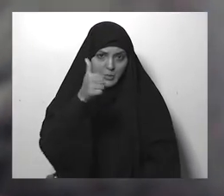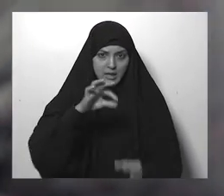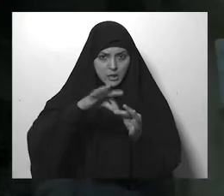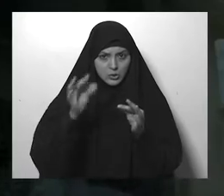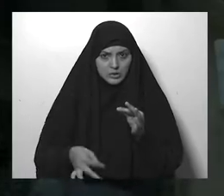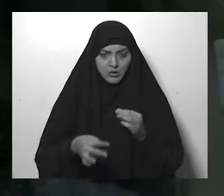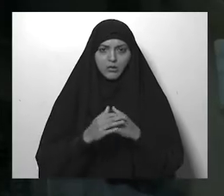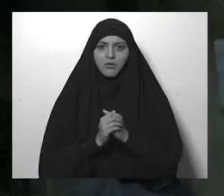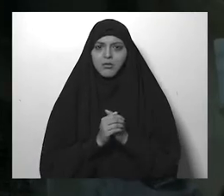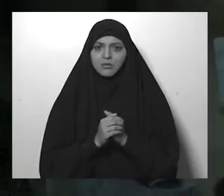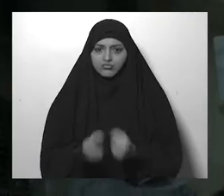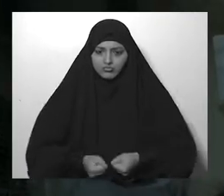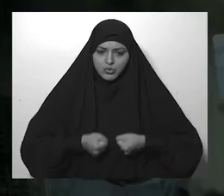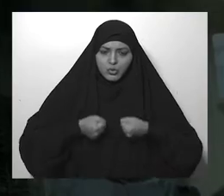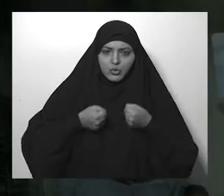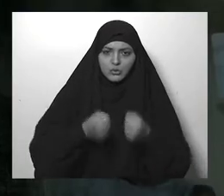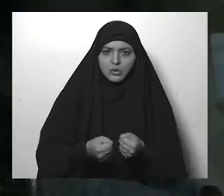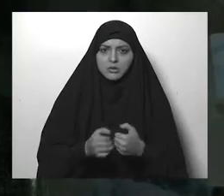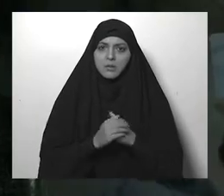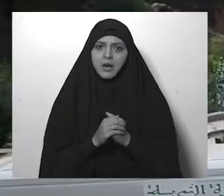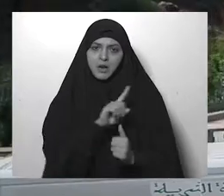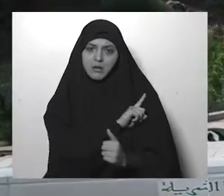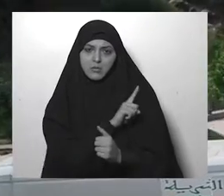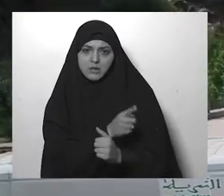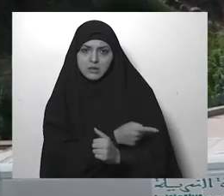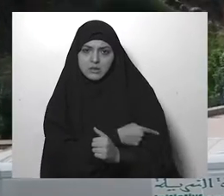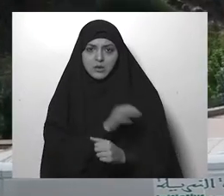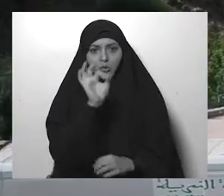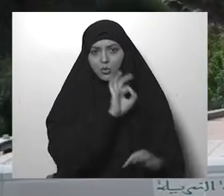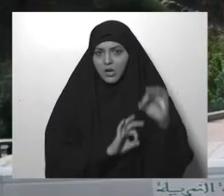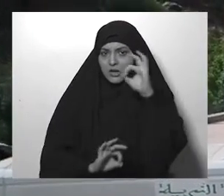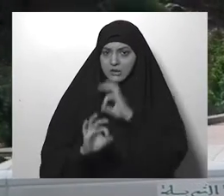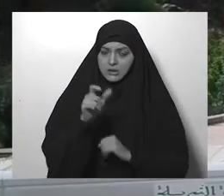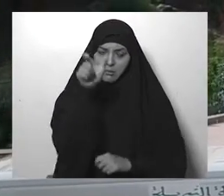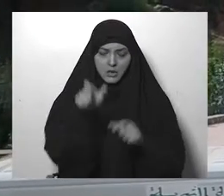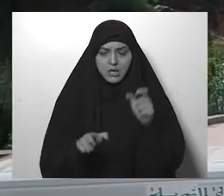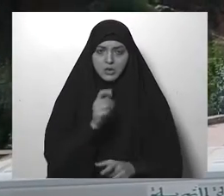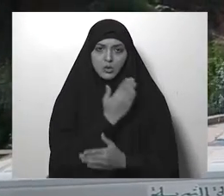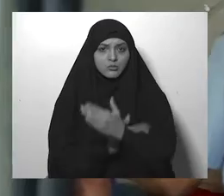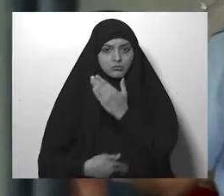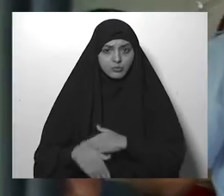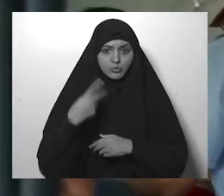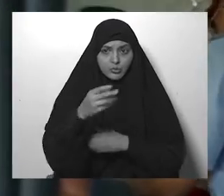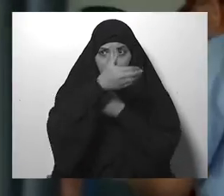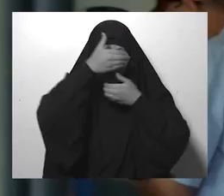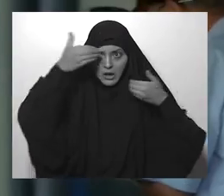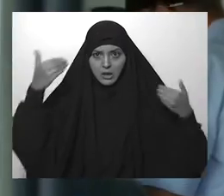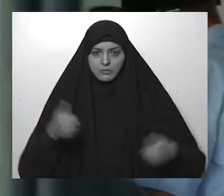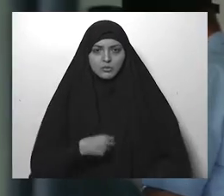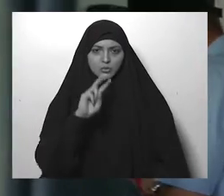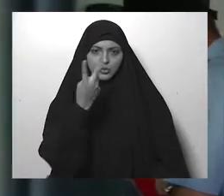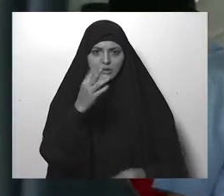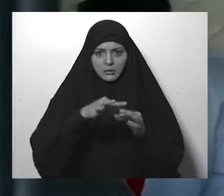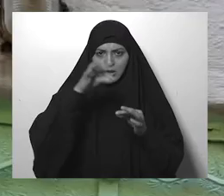résultat concerne la consolidation et le renforcement de capacités des organisations de personnes handicapées du maghreb le deuxième résultat